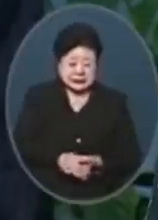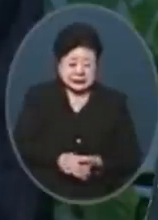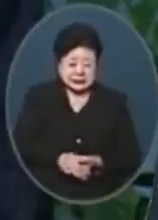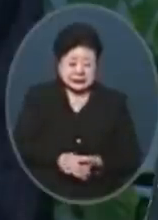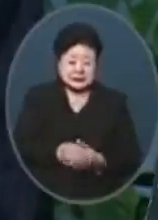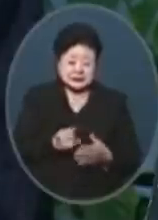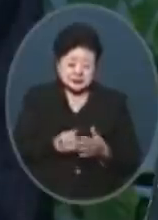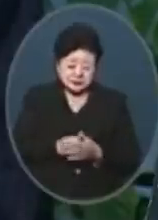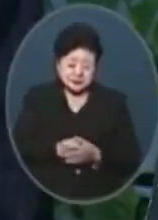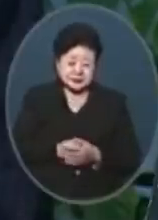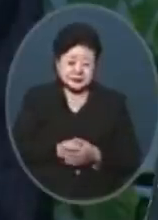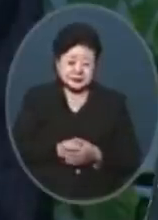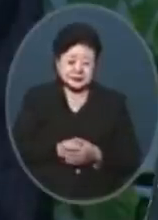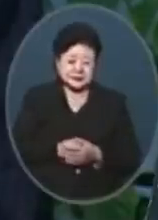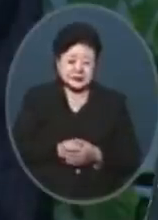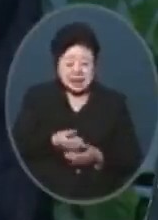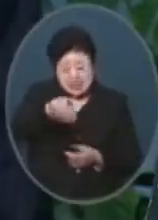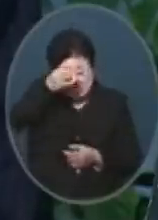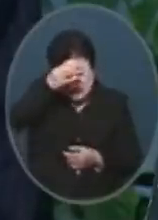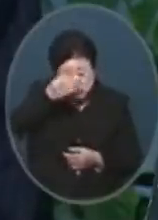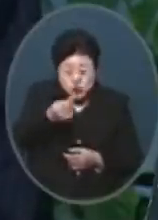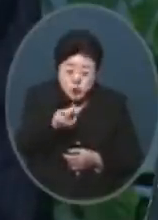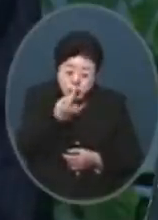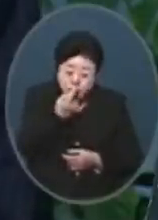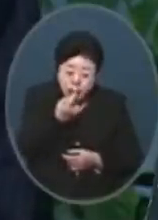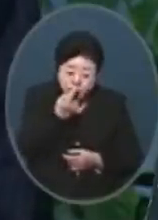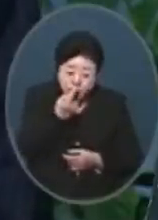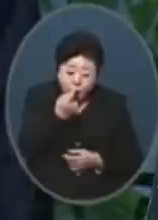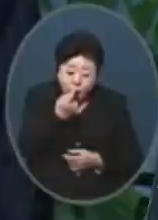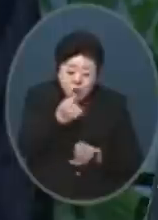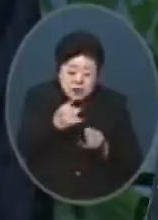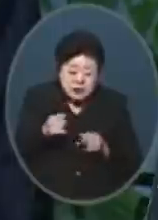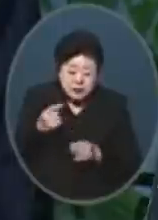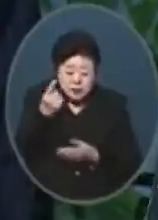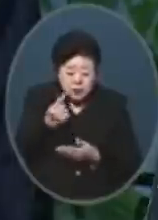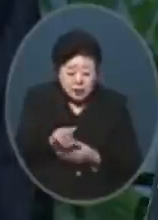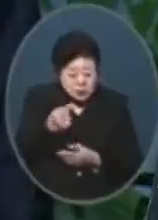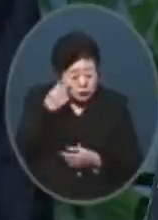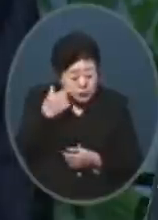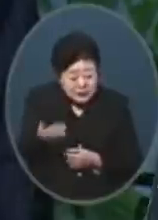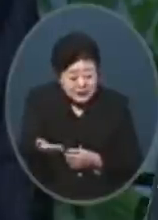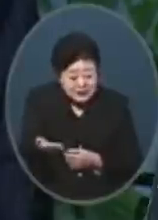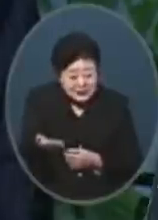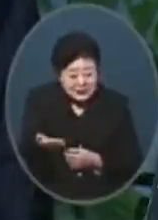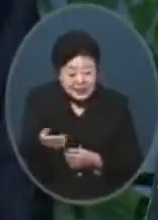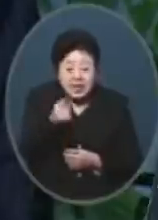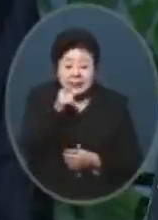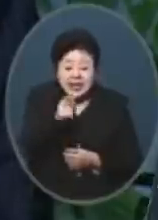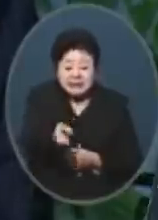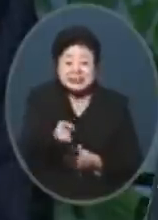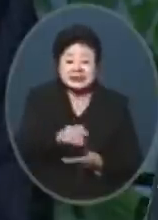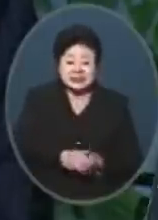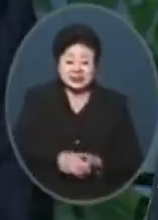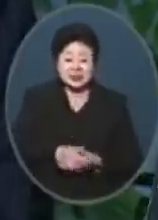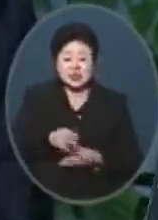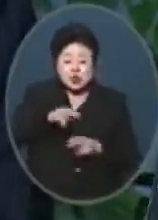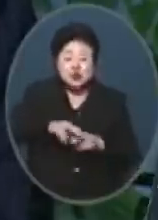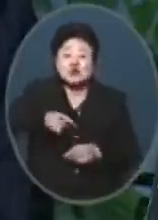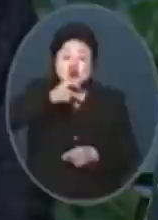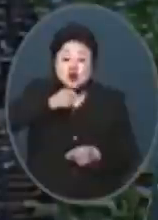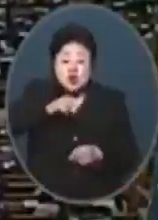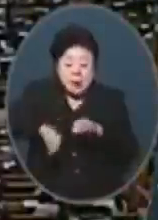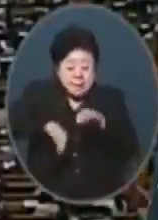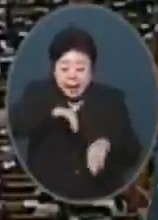그래서 그 기술을 배우기 위해서 사람들이 가서 물었습니다. 당신이 우물을 파면